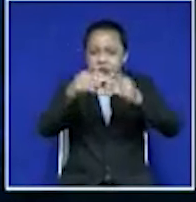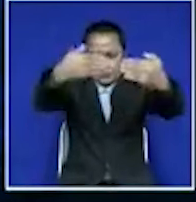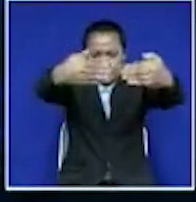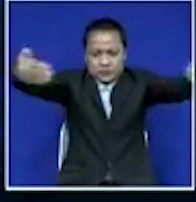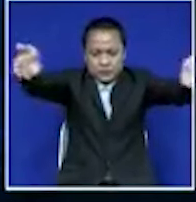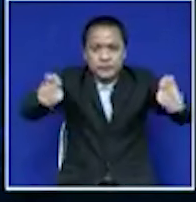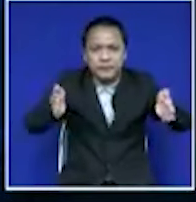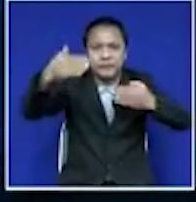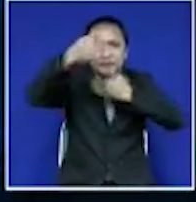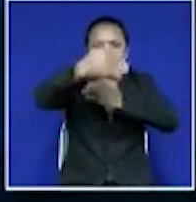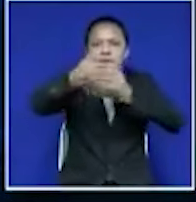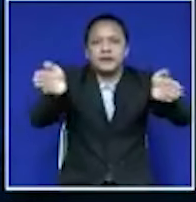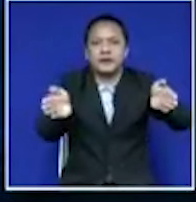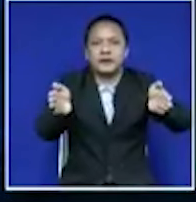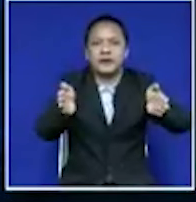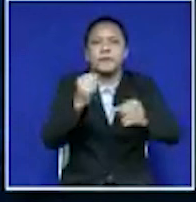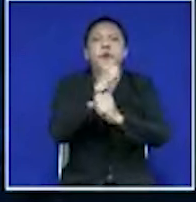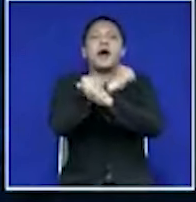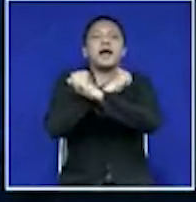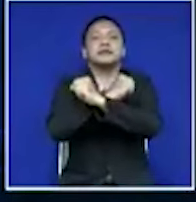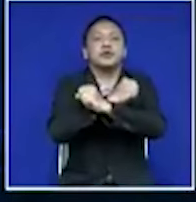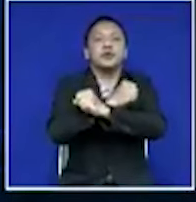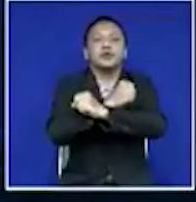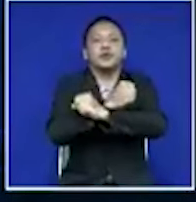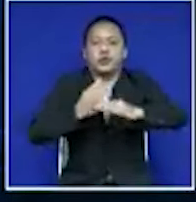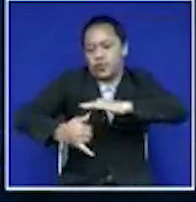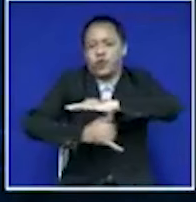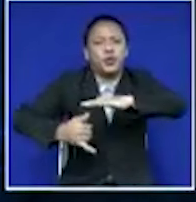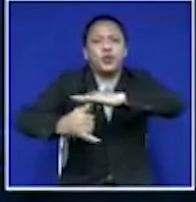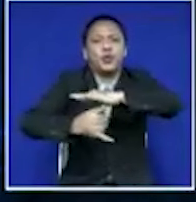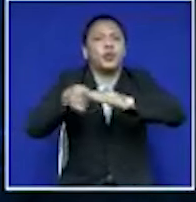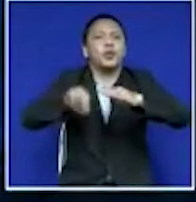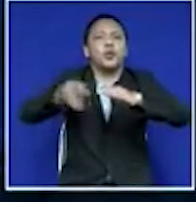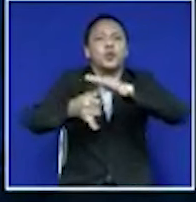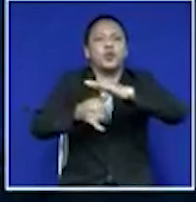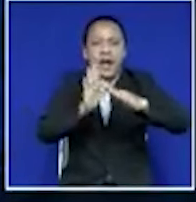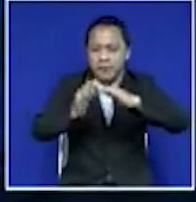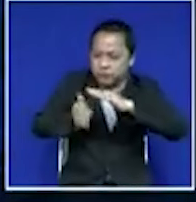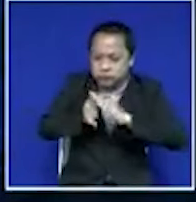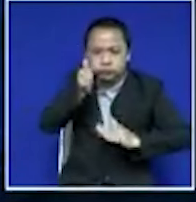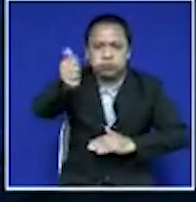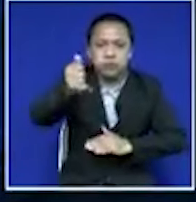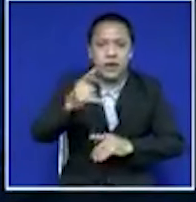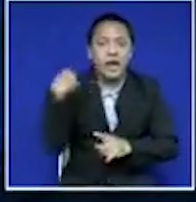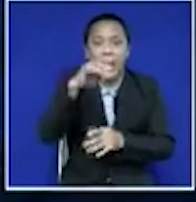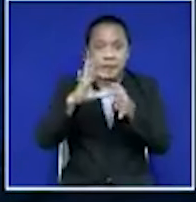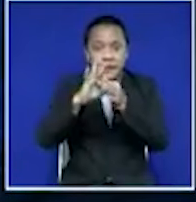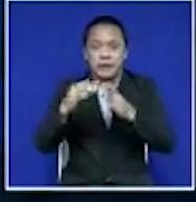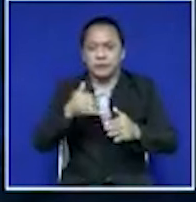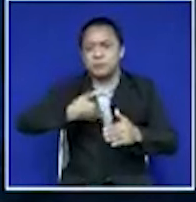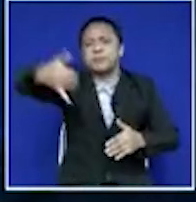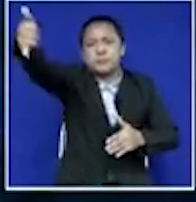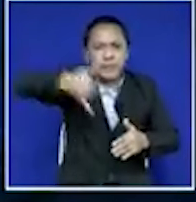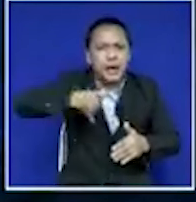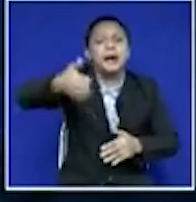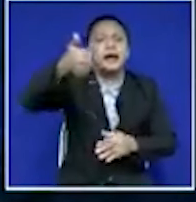นะครับก็คือมันเป็นพื้นที่ที่เราจำกัดให้เขาอยู่แถวตรงนั้นนะครับคนอื่นที่ไม่เกี่ยวก็เดินทางไปมาได้นะ